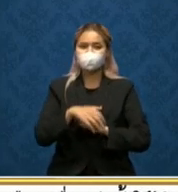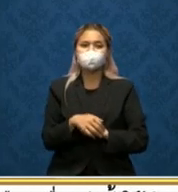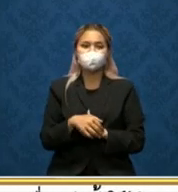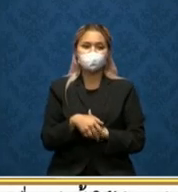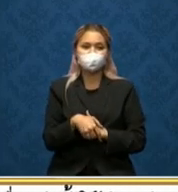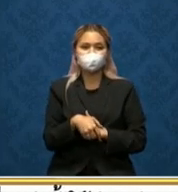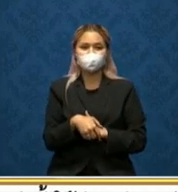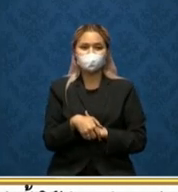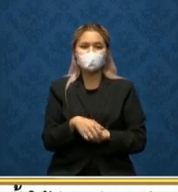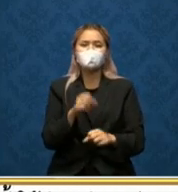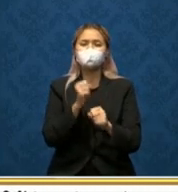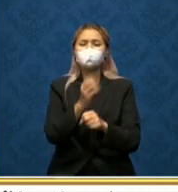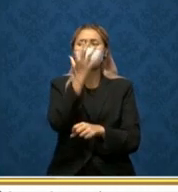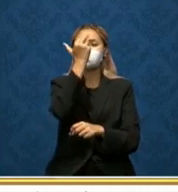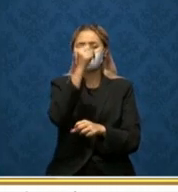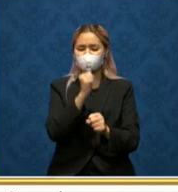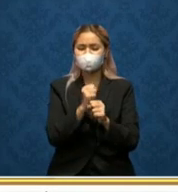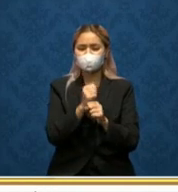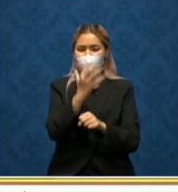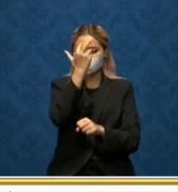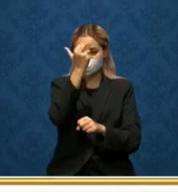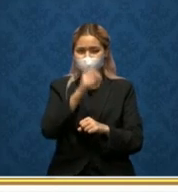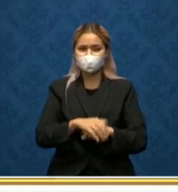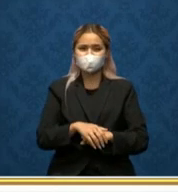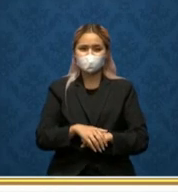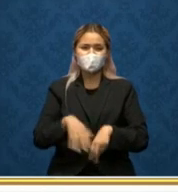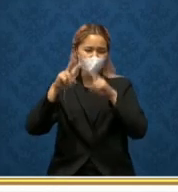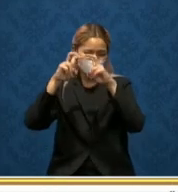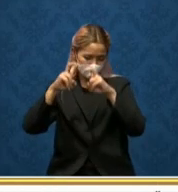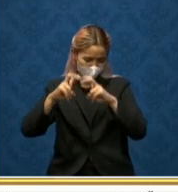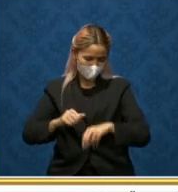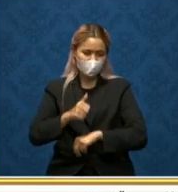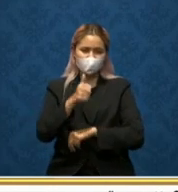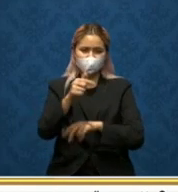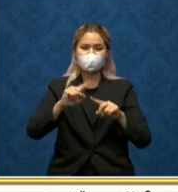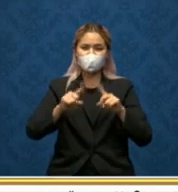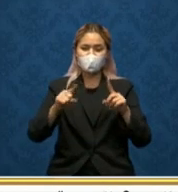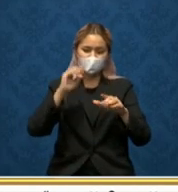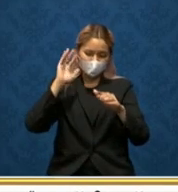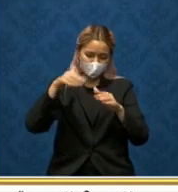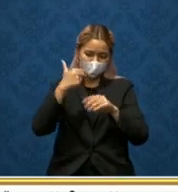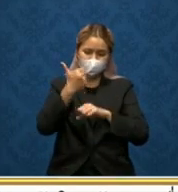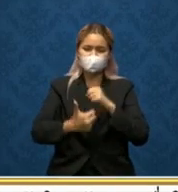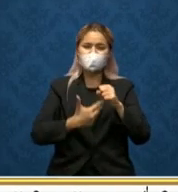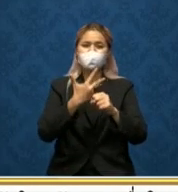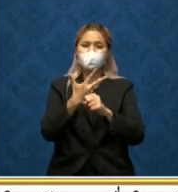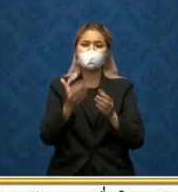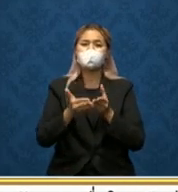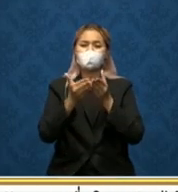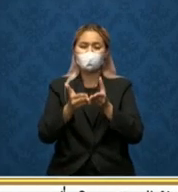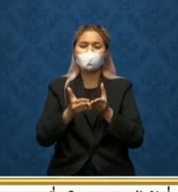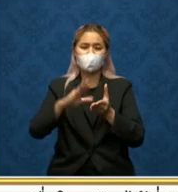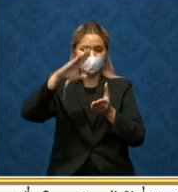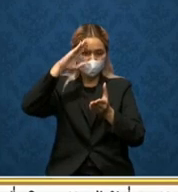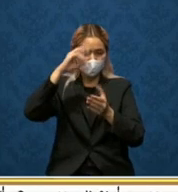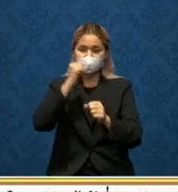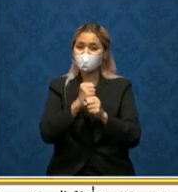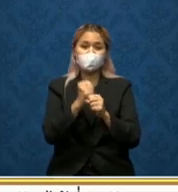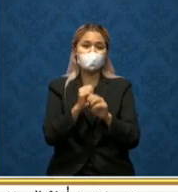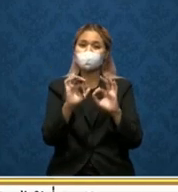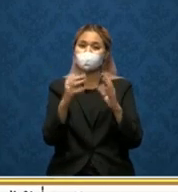แล้วทำทำไมวิเคราะห์ดีขนาดนี้ท่านประธานแต่ 3ปีผ่านไปกองทัพเรือยังไม่ได้ทำ